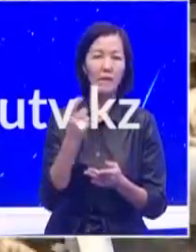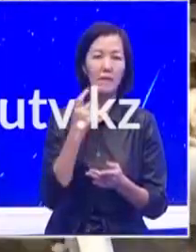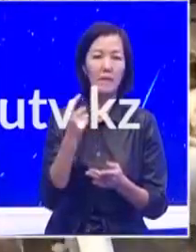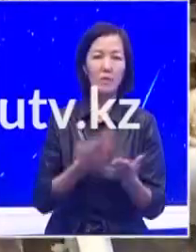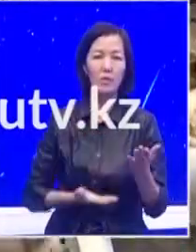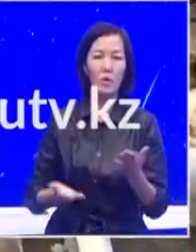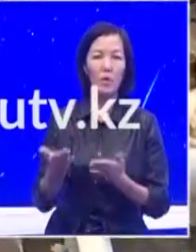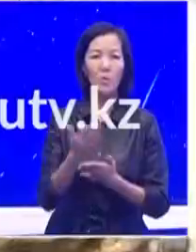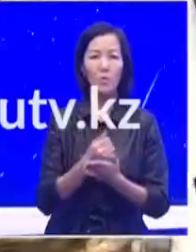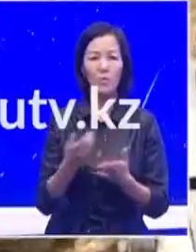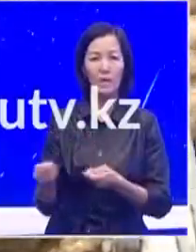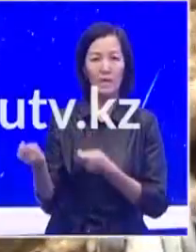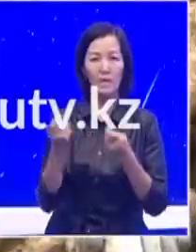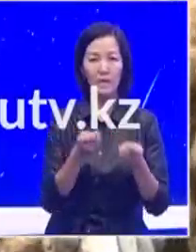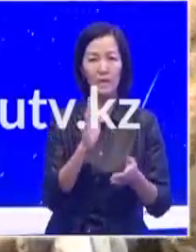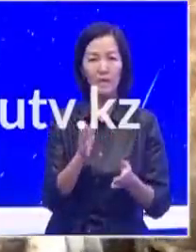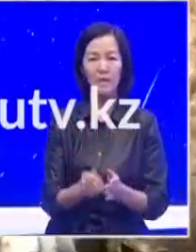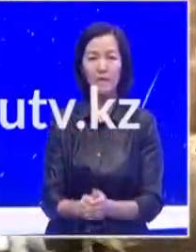өнім келе бастамақ.